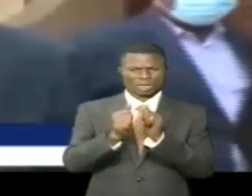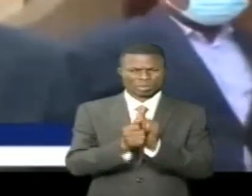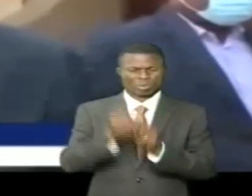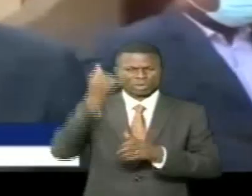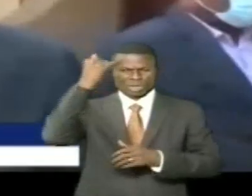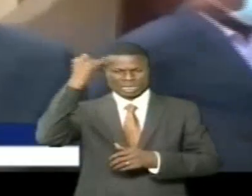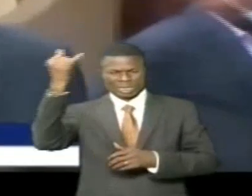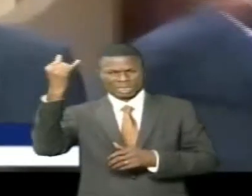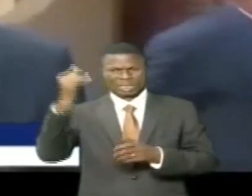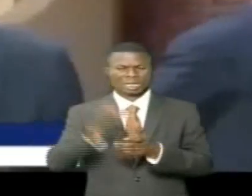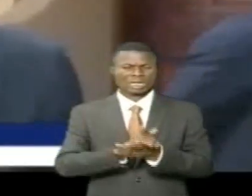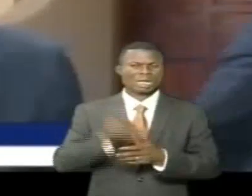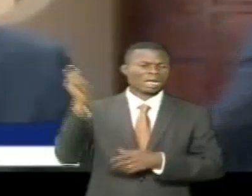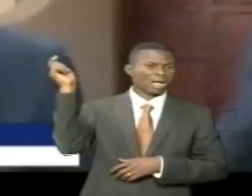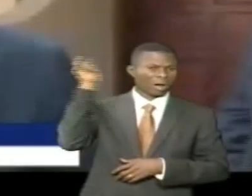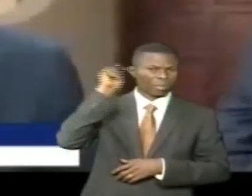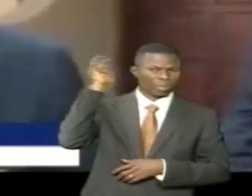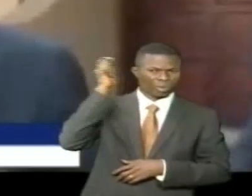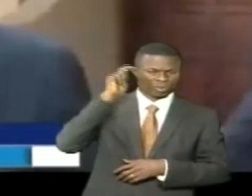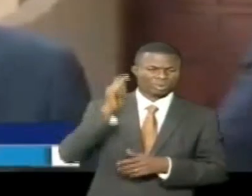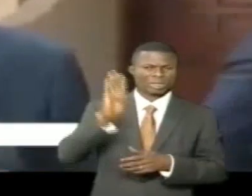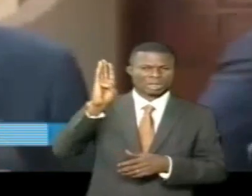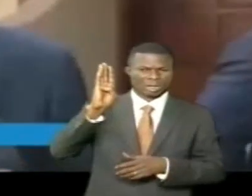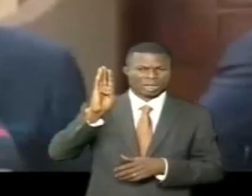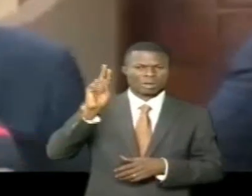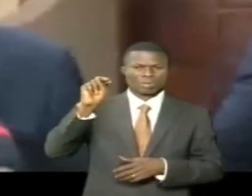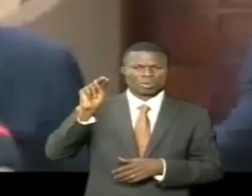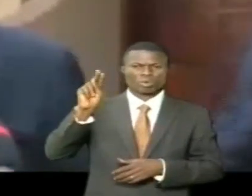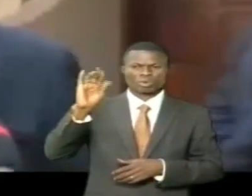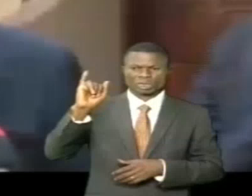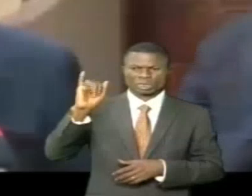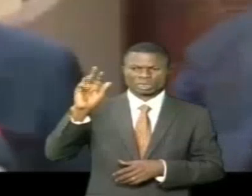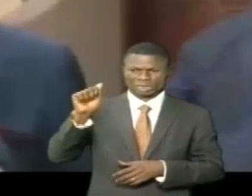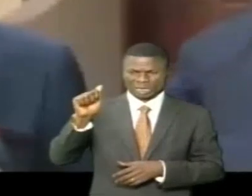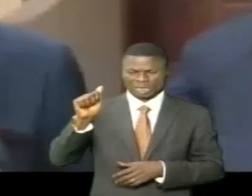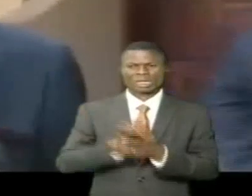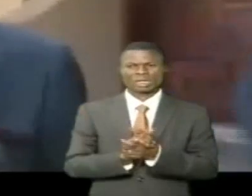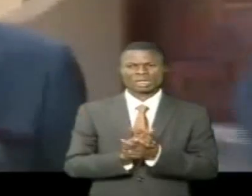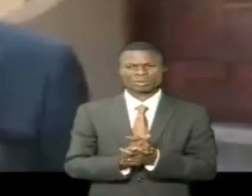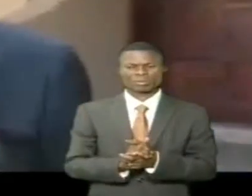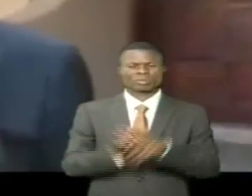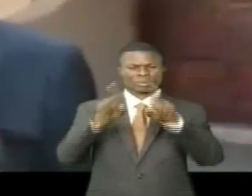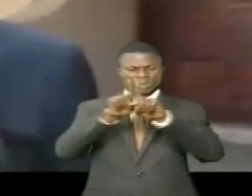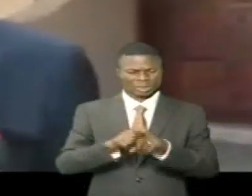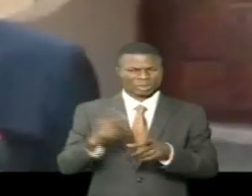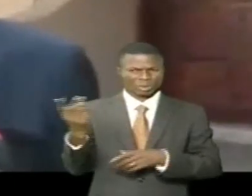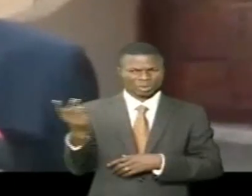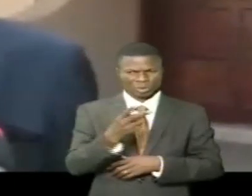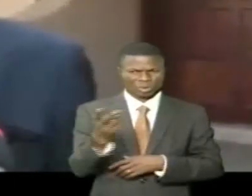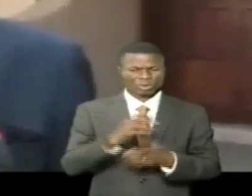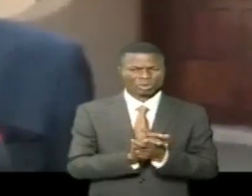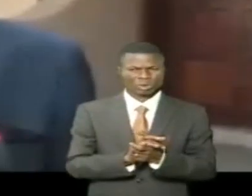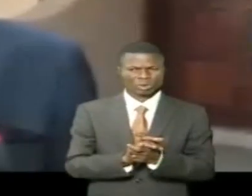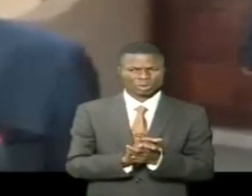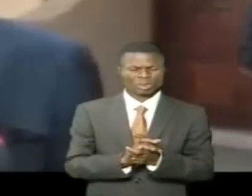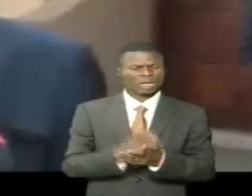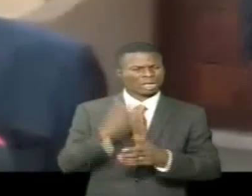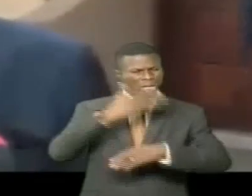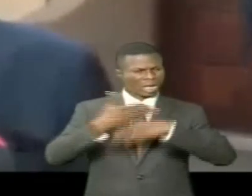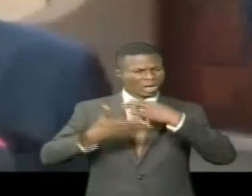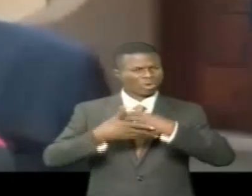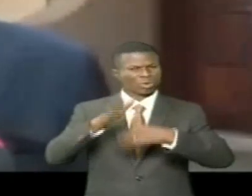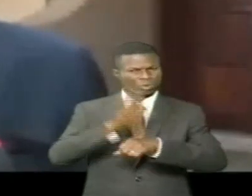tu me comprends. Maman, lâche-moi. Je n'ai pas 50 000 à te donner. Maman, chérie, je suis rentrée, je suis tellement fatiguée. Les 50 000.